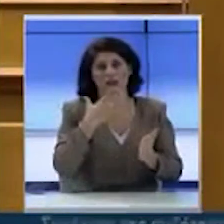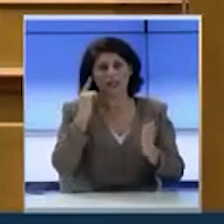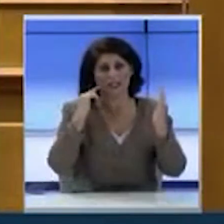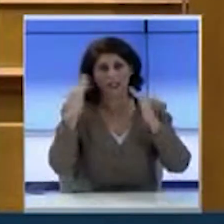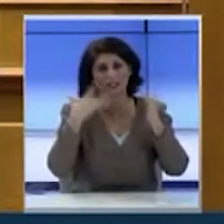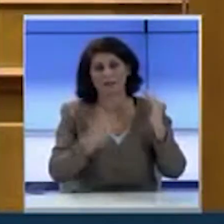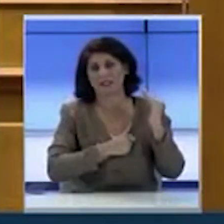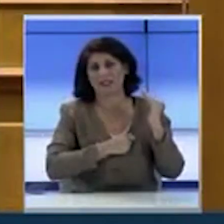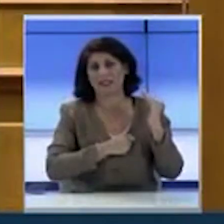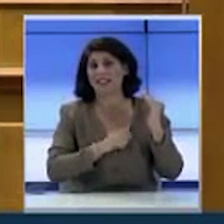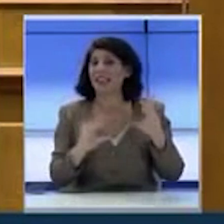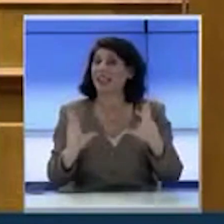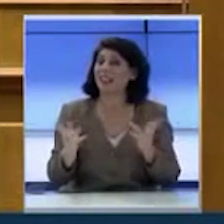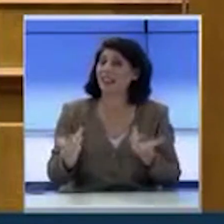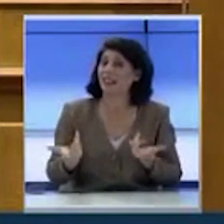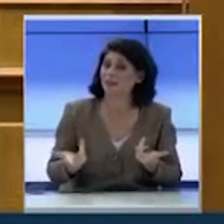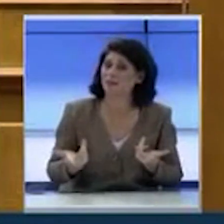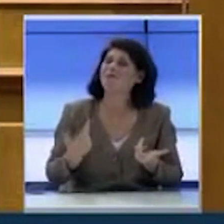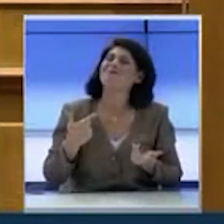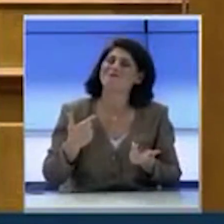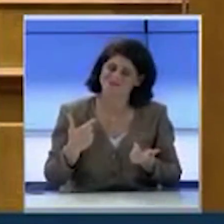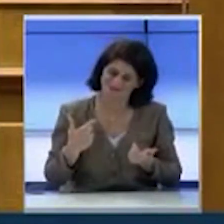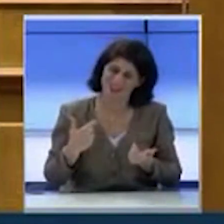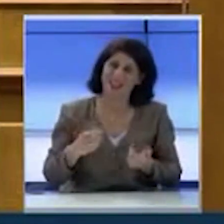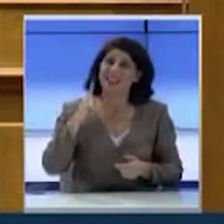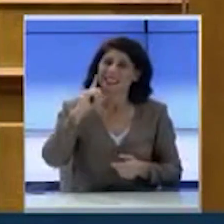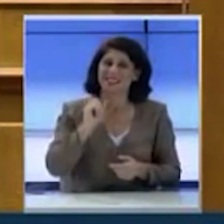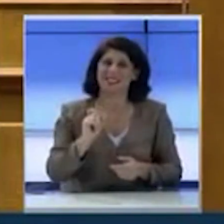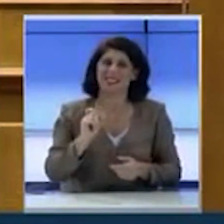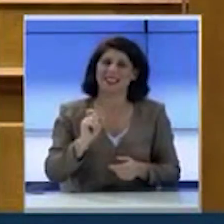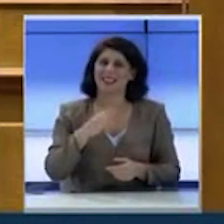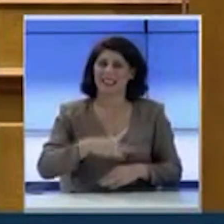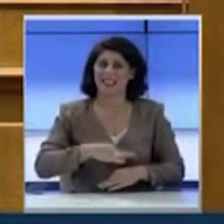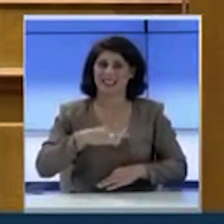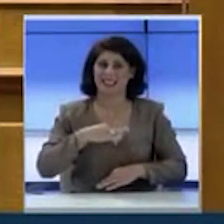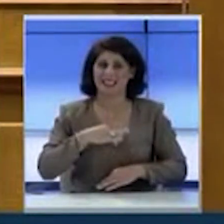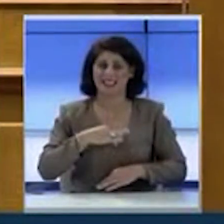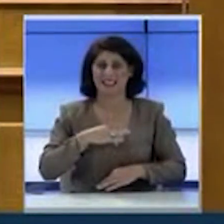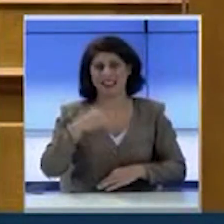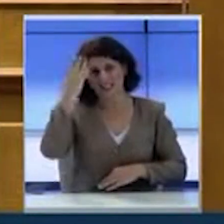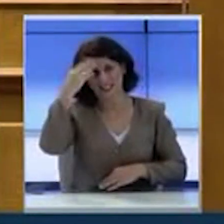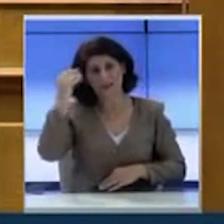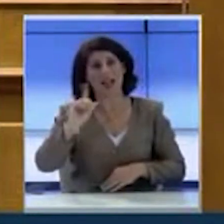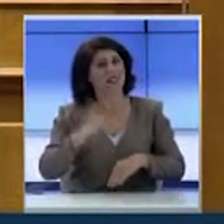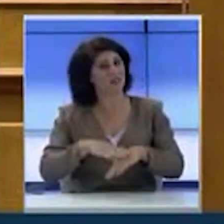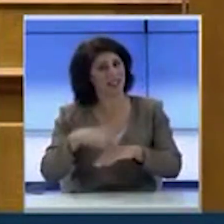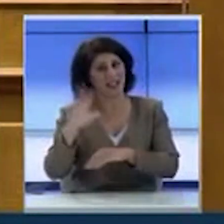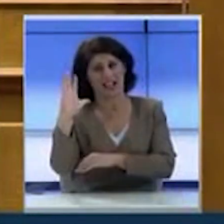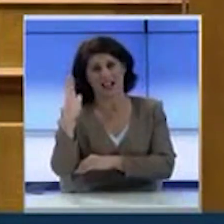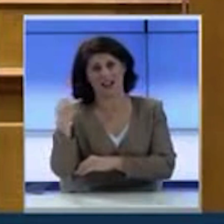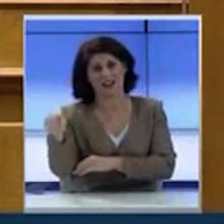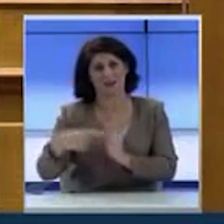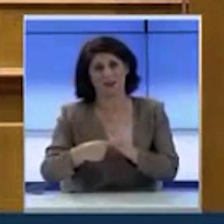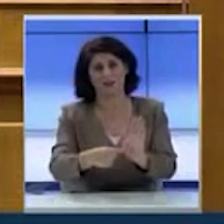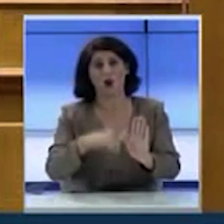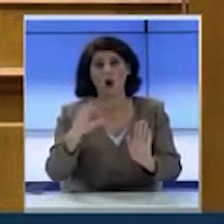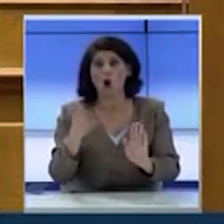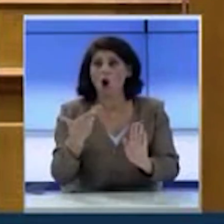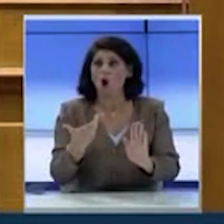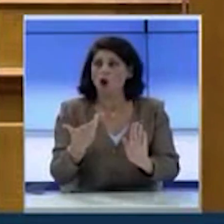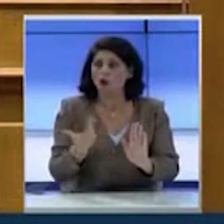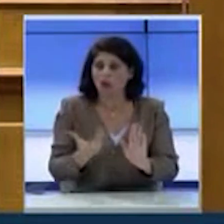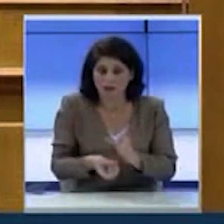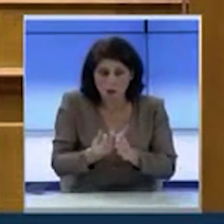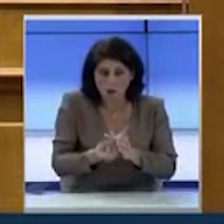Γιατί άραγε. Διότι, ξέρετε κύριε Τσίπρα, δεν φταίνε τα κανάλια που δεν σας παίζουν. Αλλά όταν η επικαιρότητα κυριαρχείται από